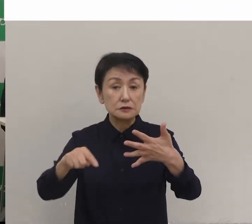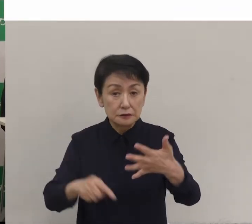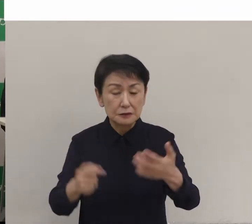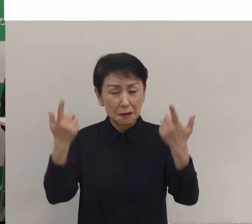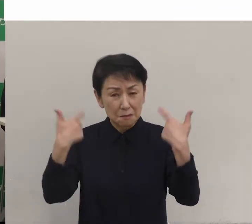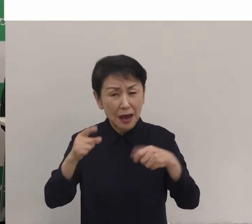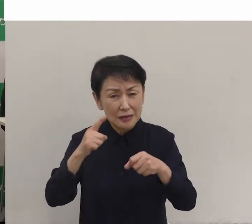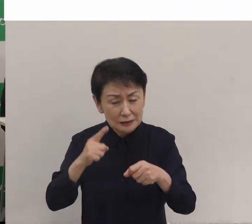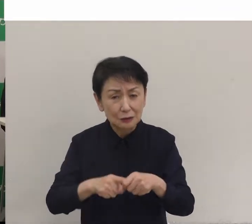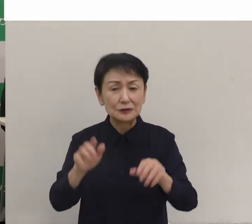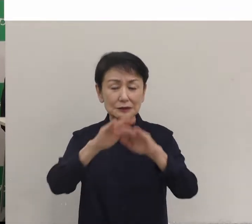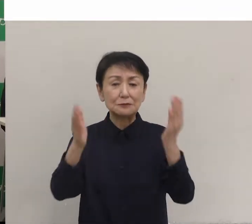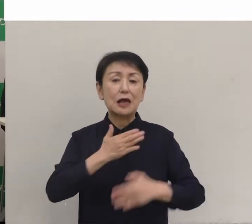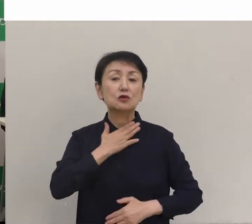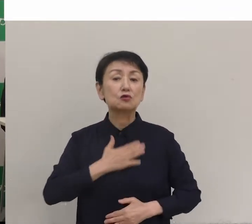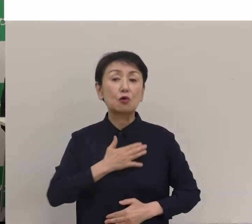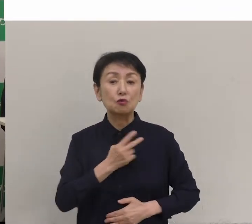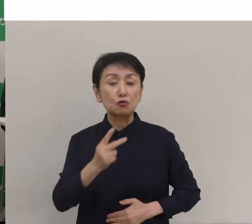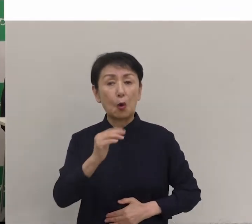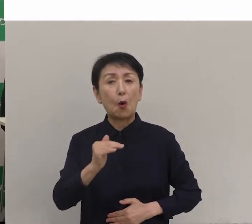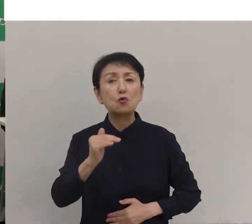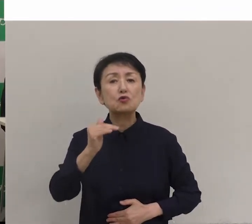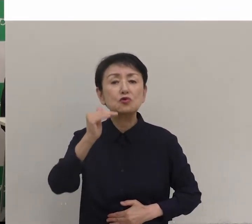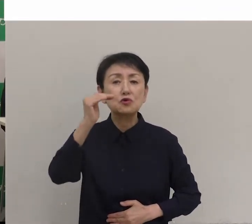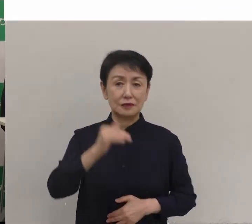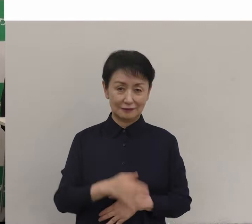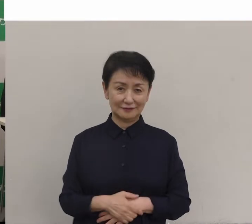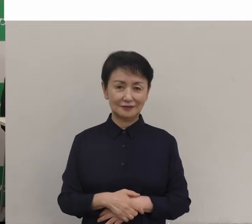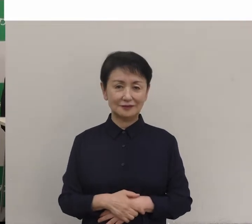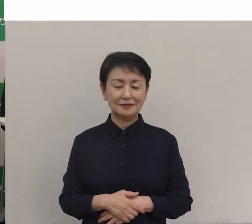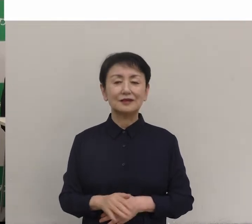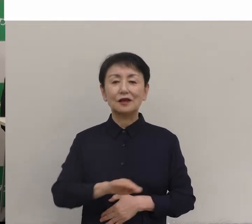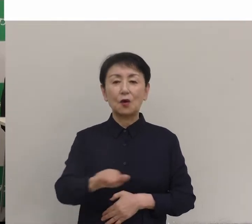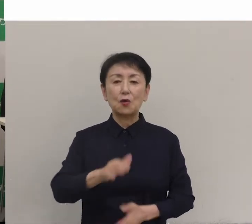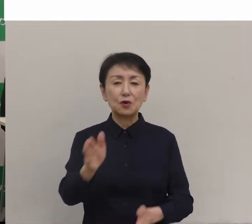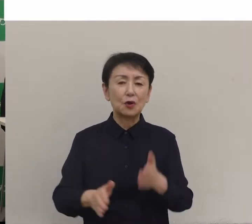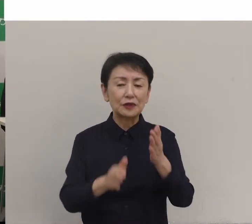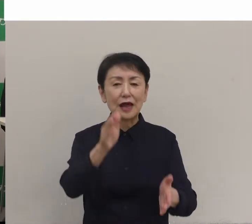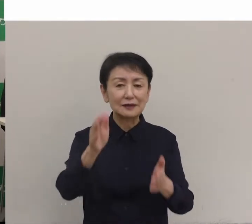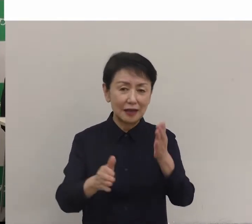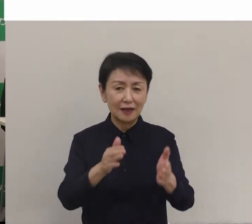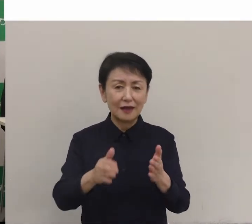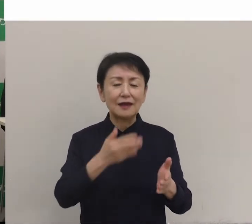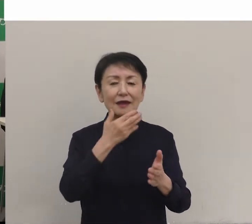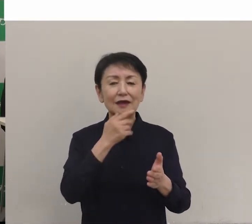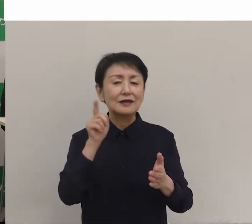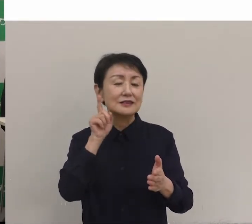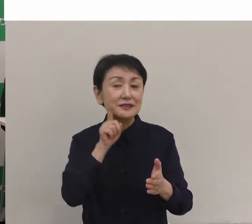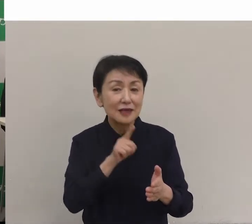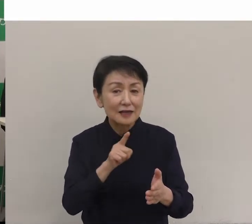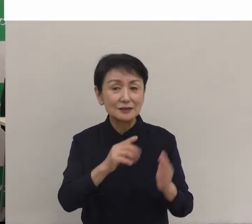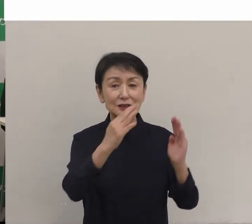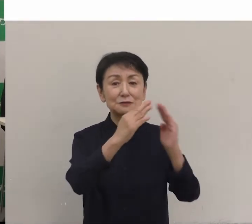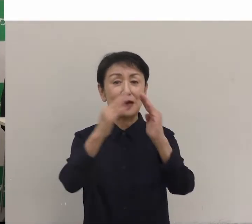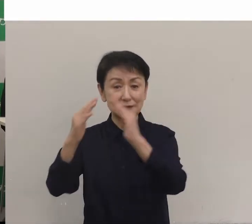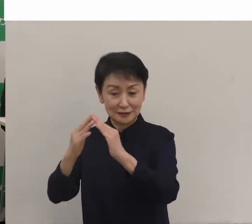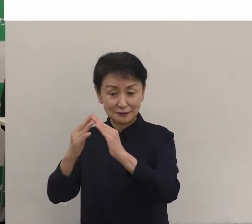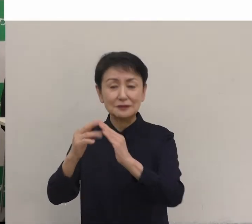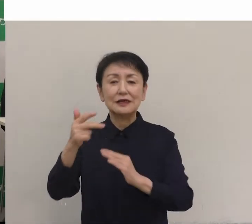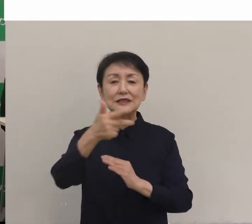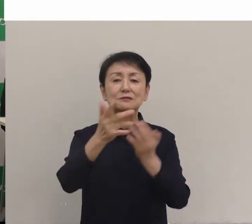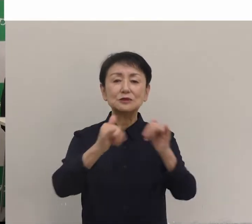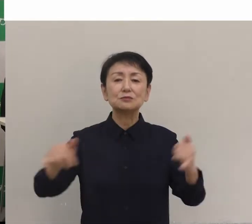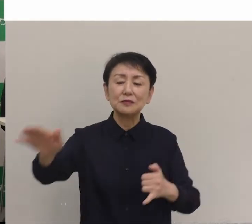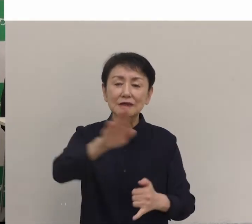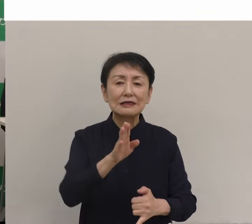上位を占めております。子育てしやすい街キックガーとして市民の皆様にも実感していただけると感じ